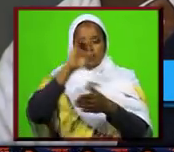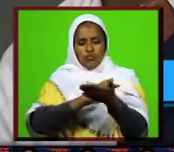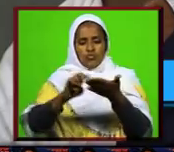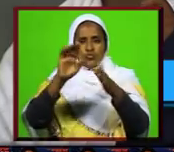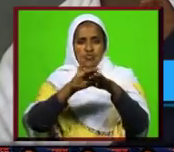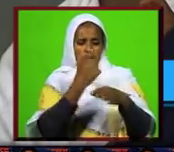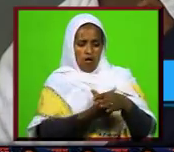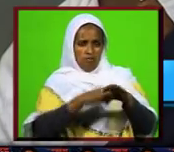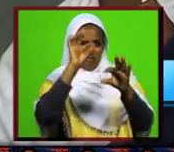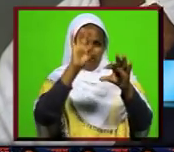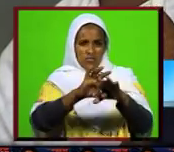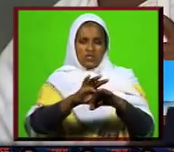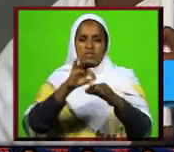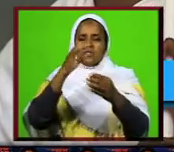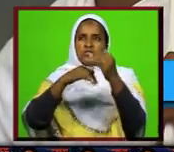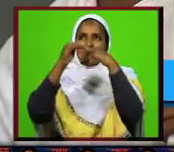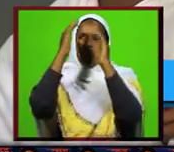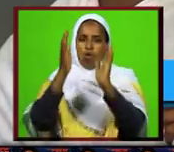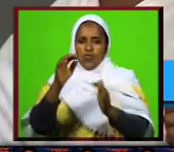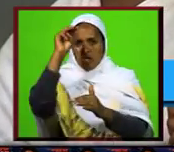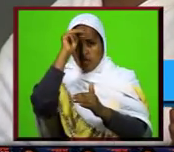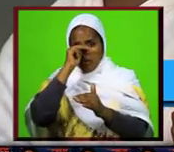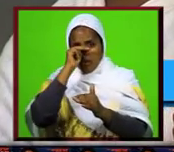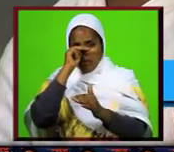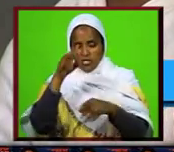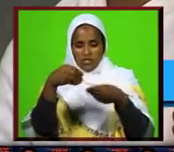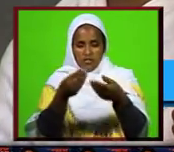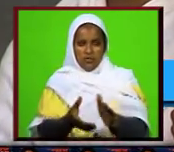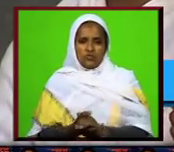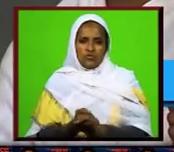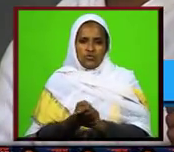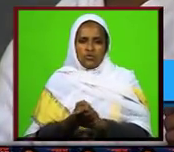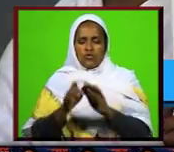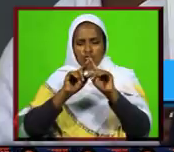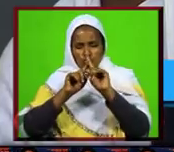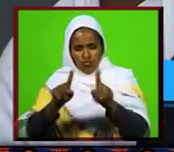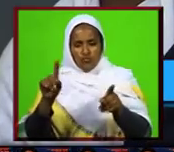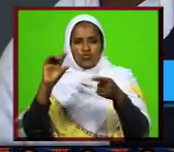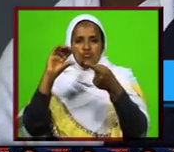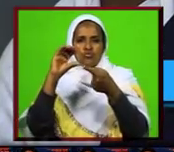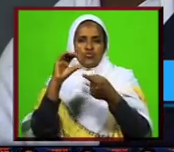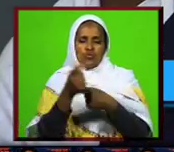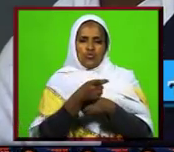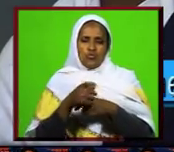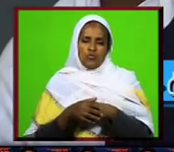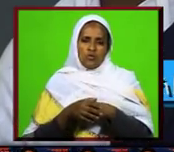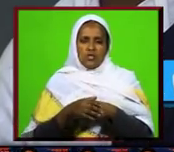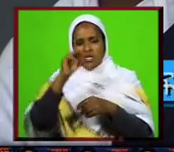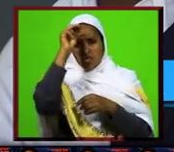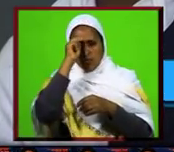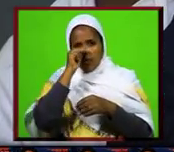አድሮ ሰማያዊ ጥበብ የተጎናጸፉትን ረቂቅ የሆነውን